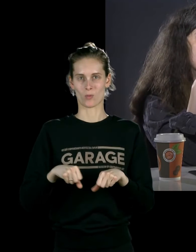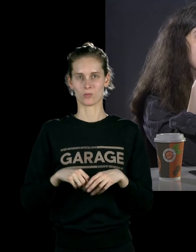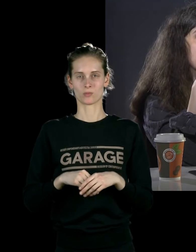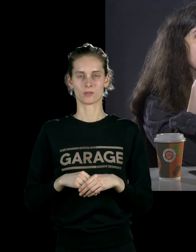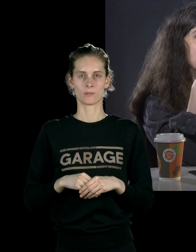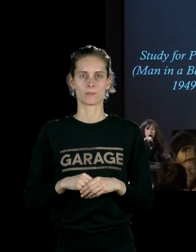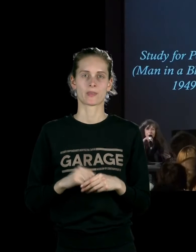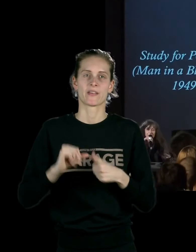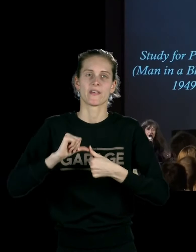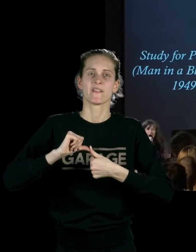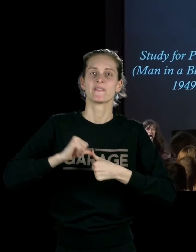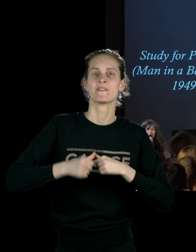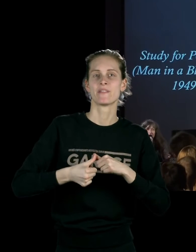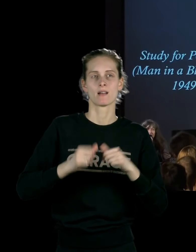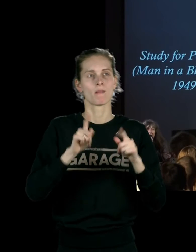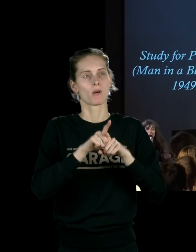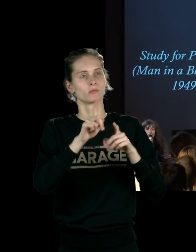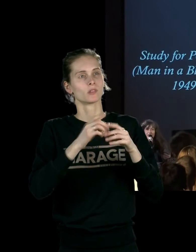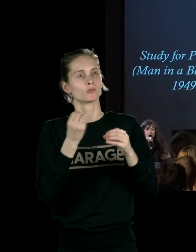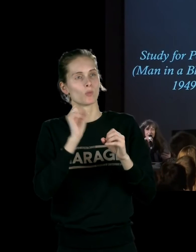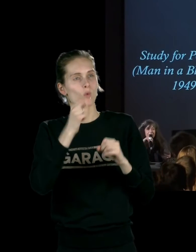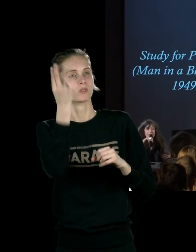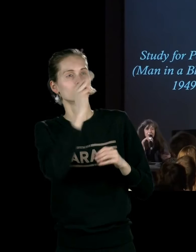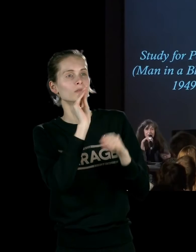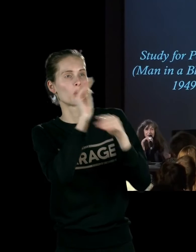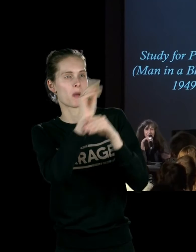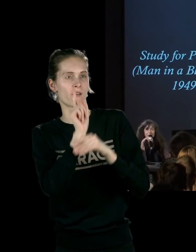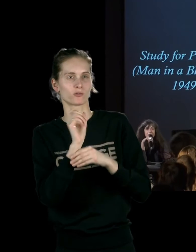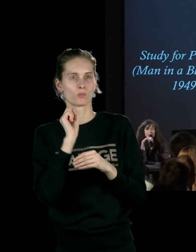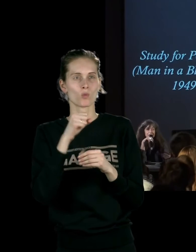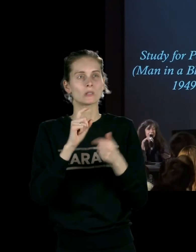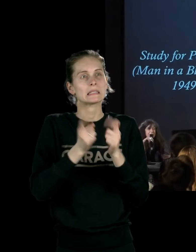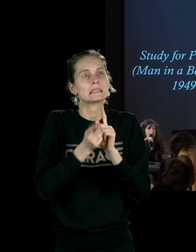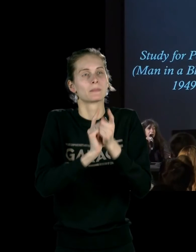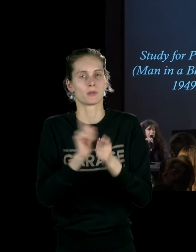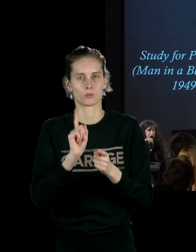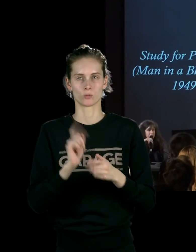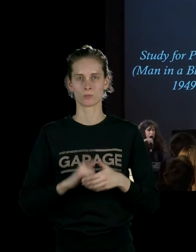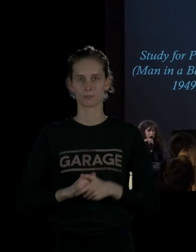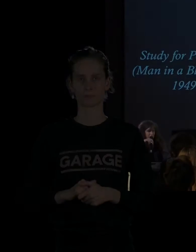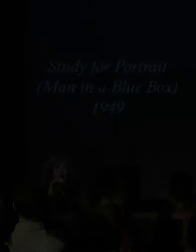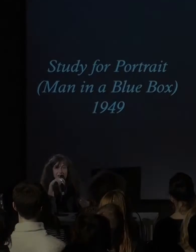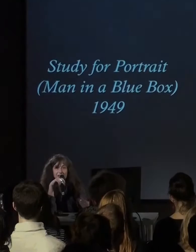в постоянном незавершенном состоянии, в состоянии становления, в состоянии изменения.